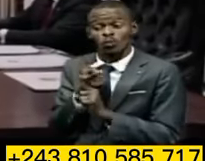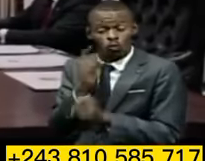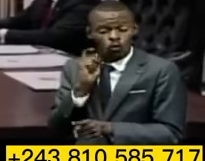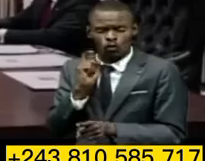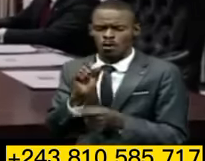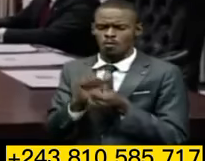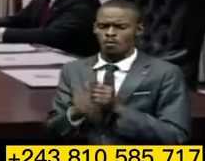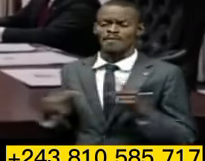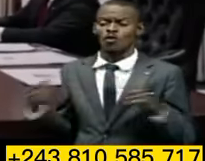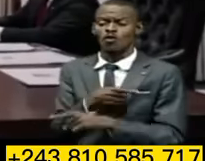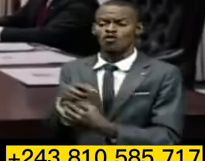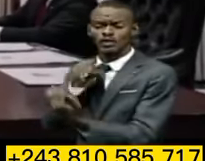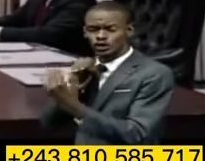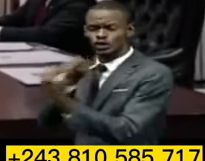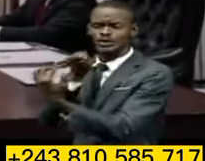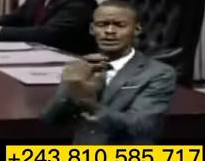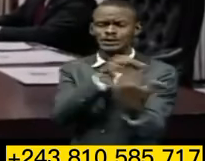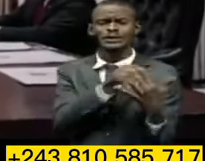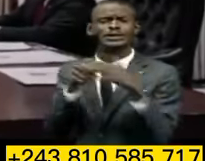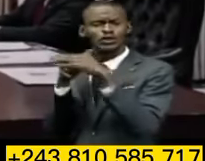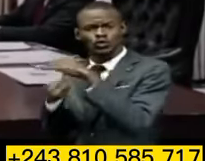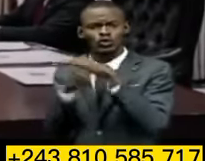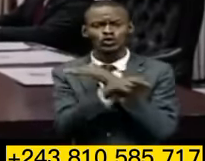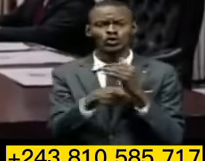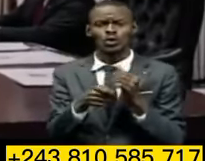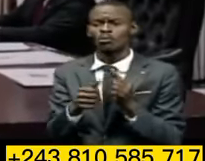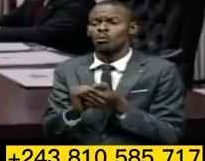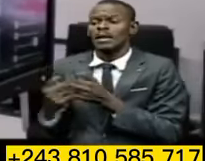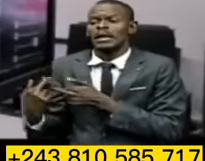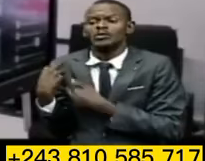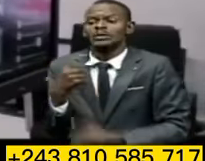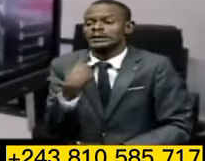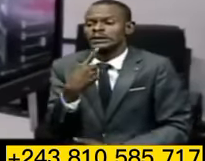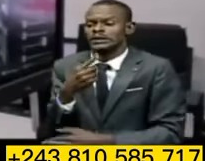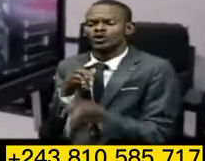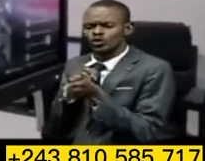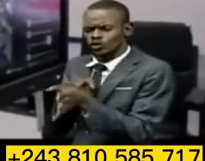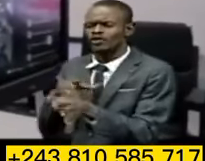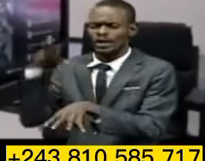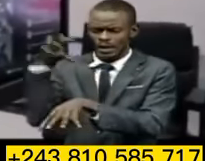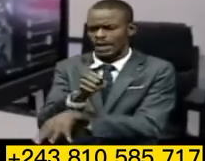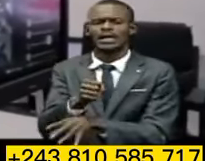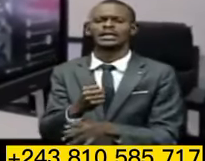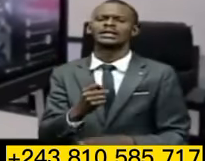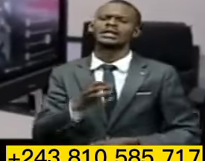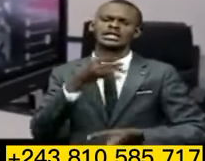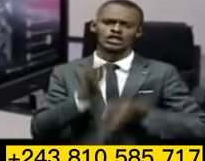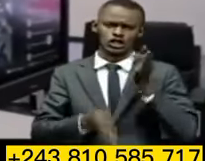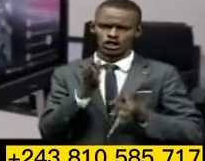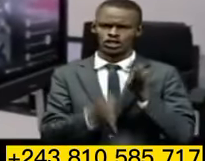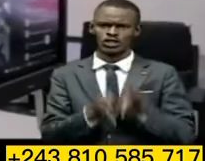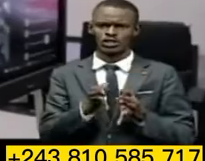origine de ces phénomènes, ces ramifications possibles ainsi que ses auteurs pour que ces derniers puissent être poursuivis et en répondre devant la